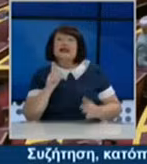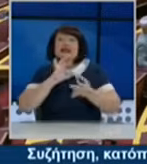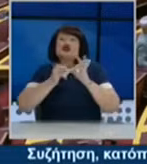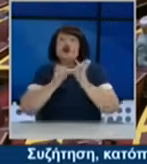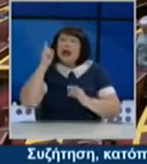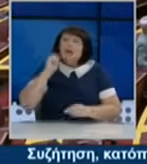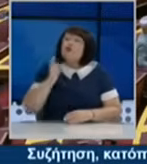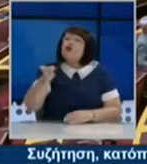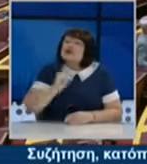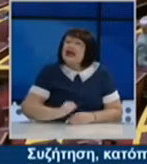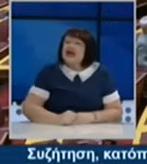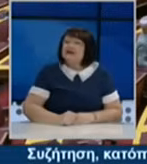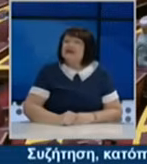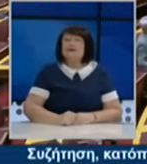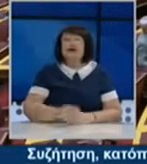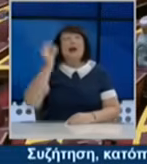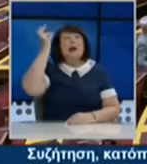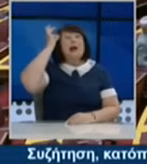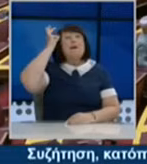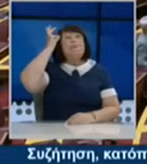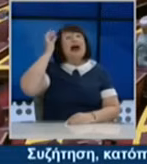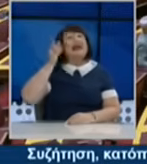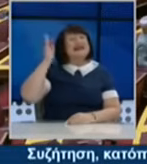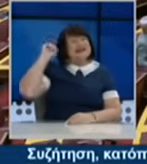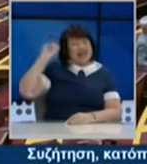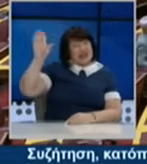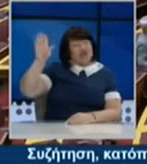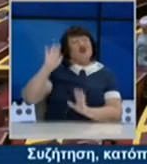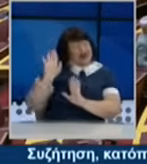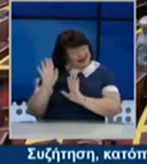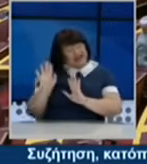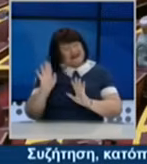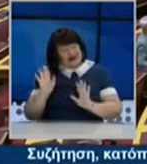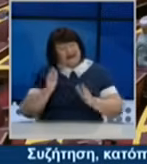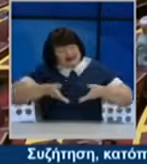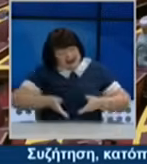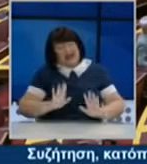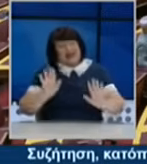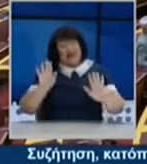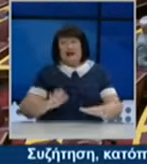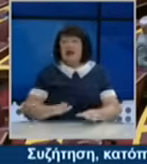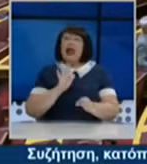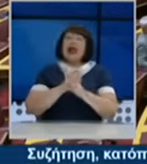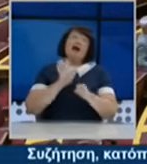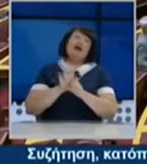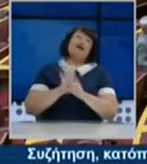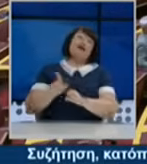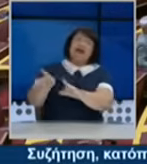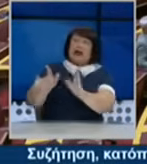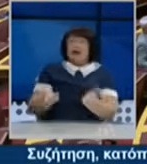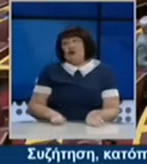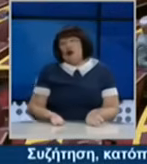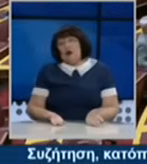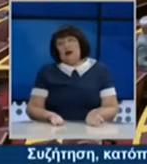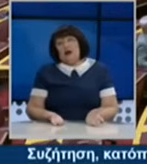ιστορίας. Μάλιστα, από το Παρίσι που ήταν εξορία. Ευχαριστώ πολύ για την τώρα. Πάμε στην ουσία. Αφήστε το. Αρκετά, κύριε Βελόπουλε, με